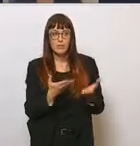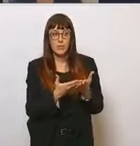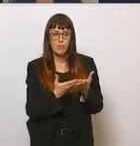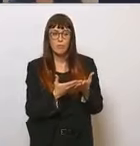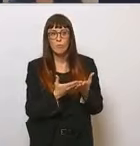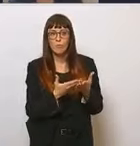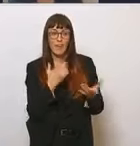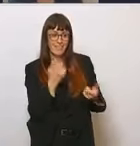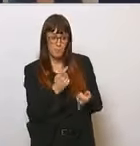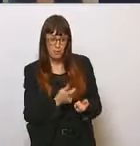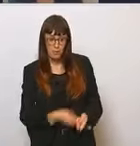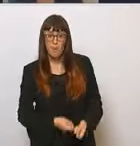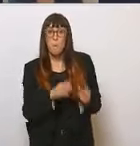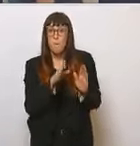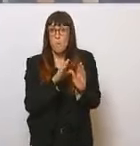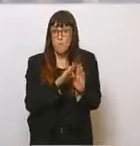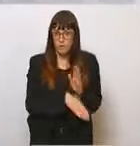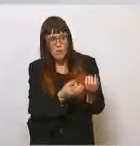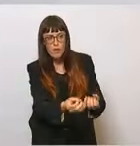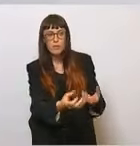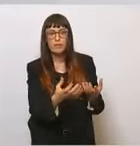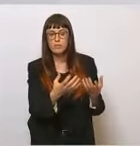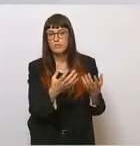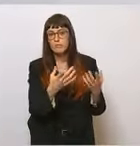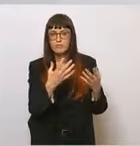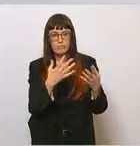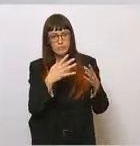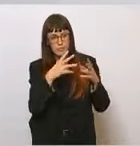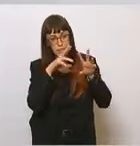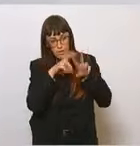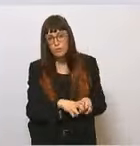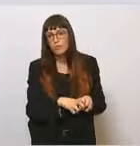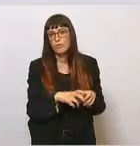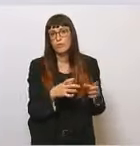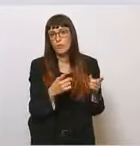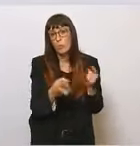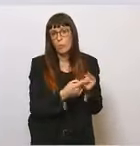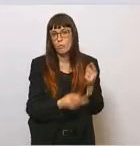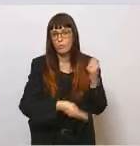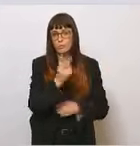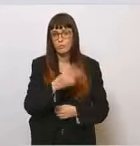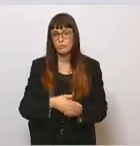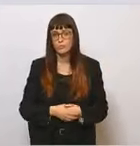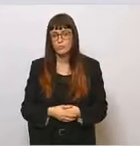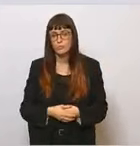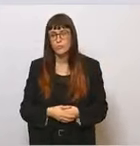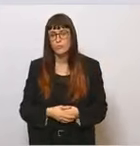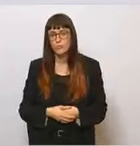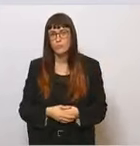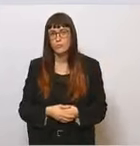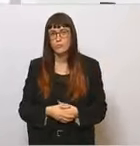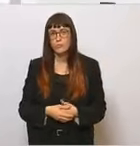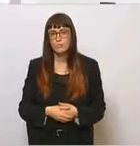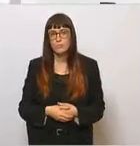adapter. D'ailleurs, il y a un certain nombre d'actes délégués qui sont prévus pour le faire. Merci beaucoup. Je voudrais maintenant me tourner